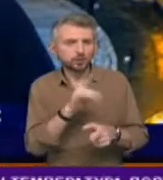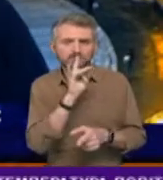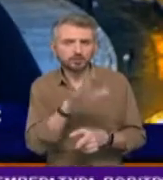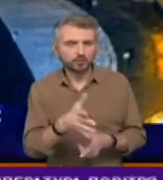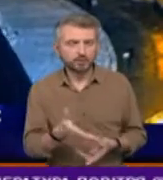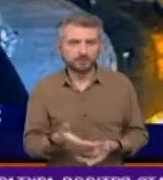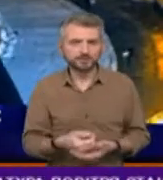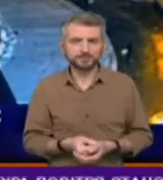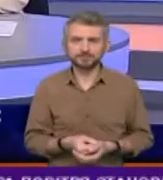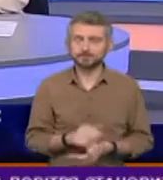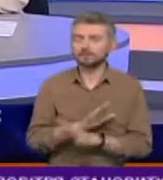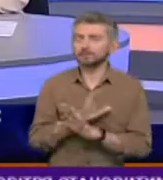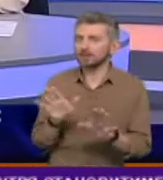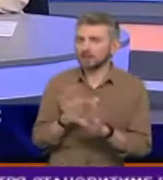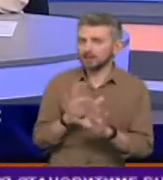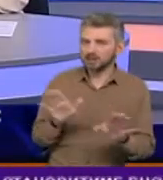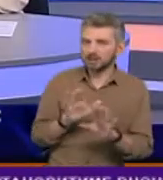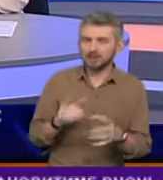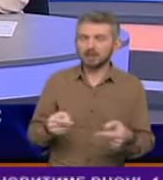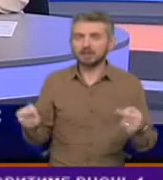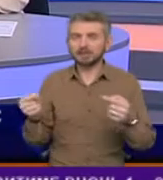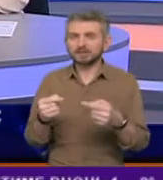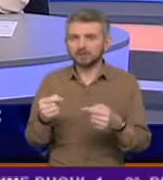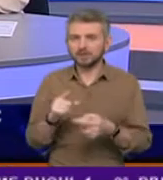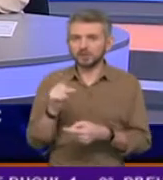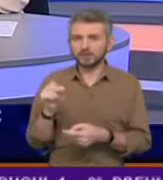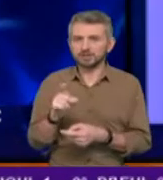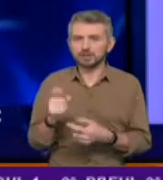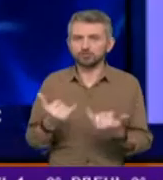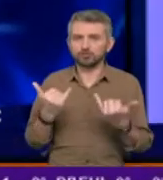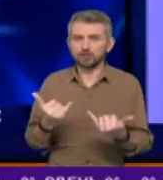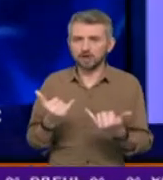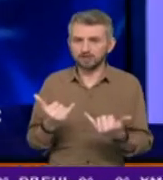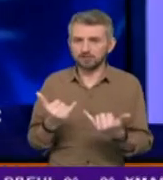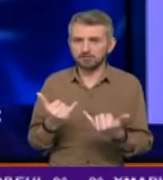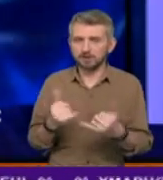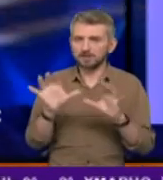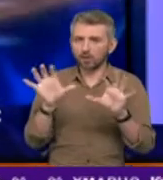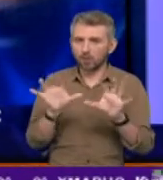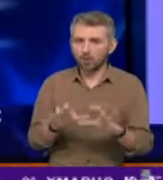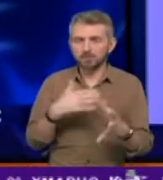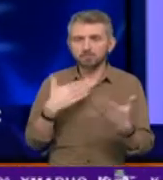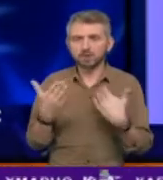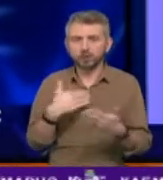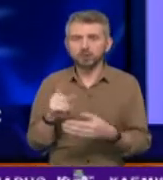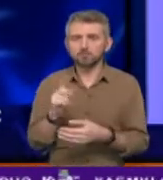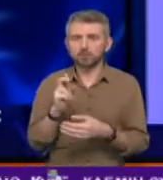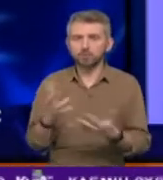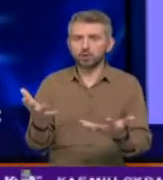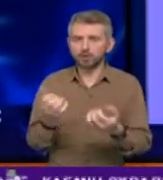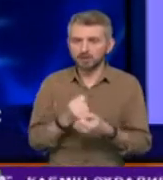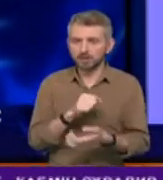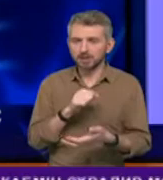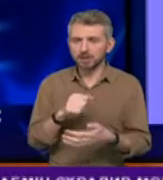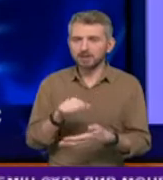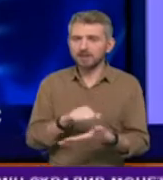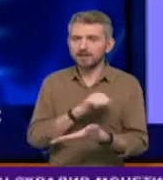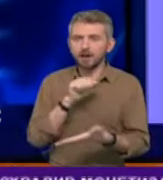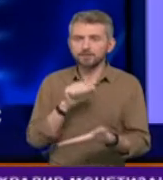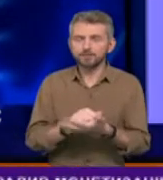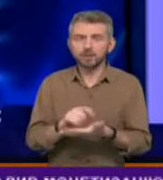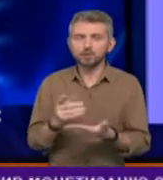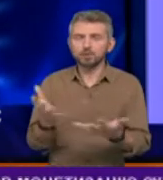дещо це можливість ширше. Таким чином заохочуєте представників національних меншин, тобто залишатися тут в Україні на навчання, тут, не виїжджати тут, там